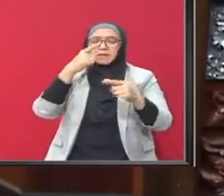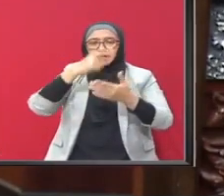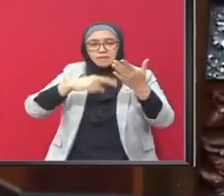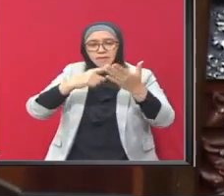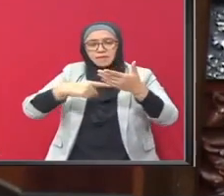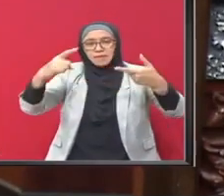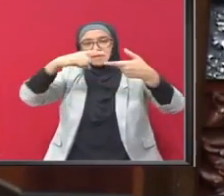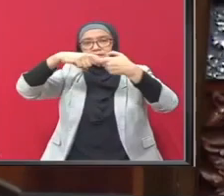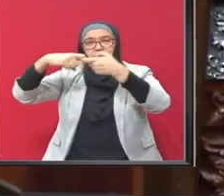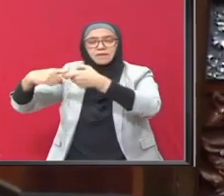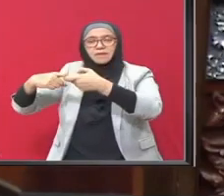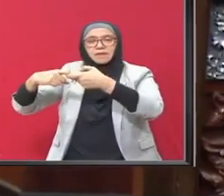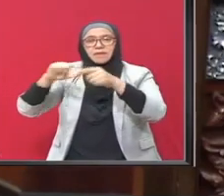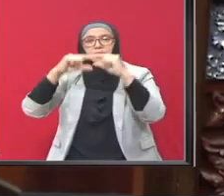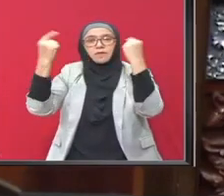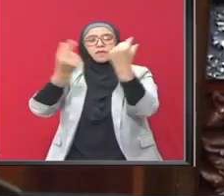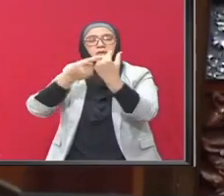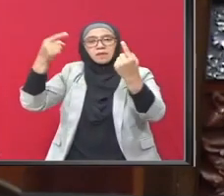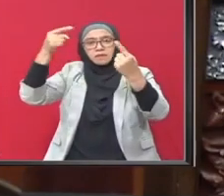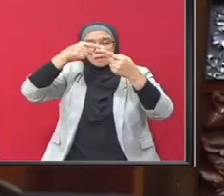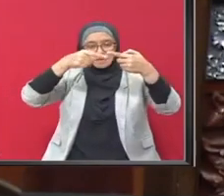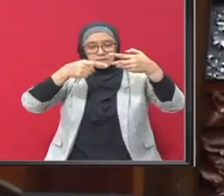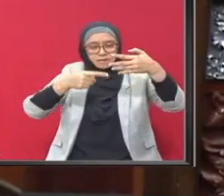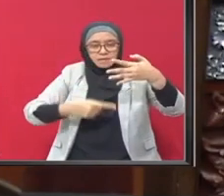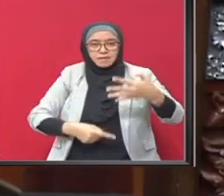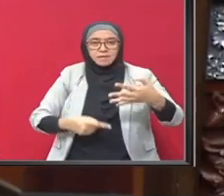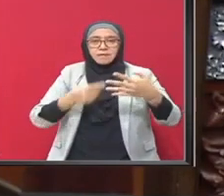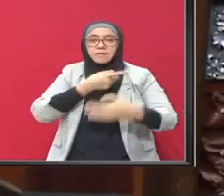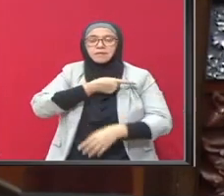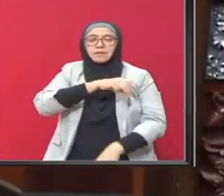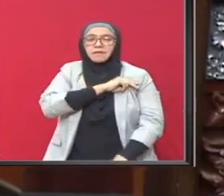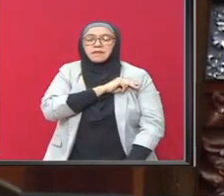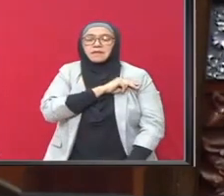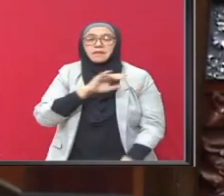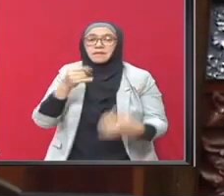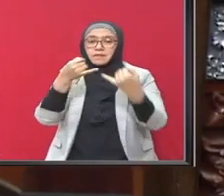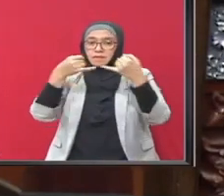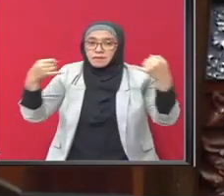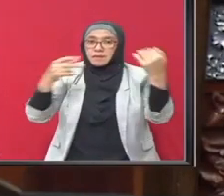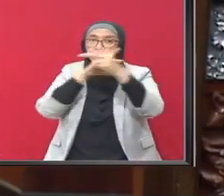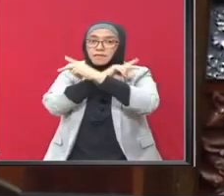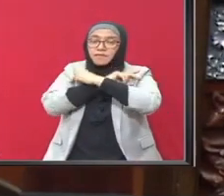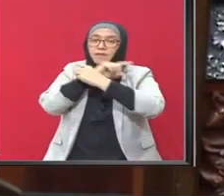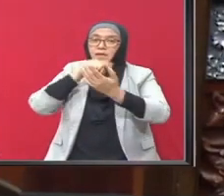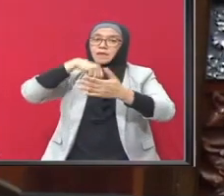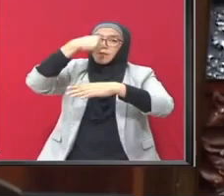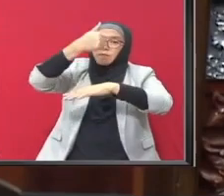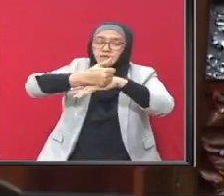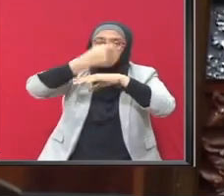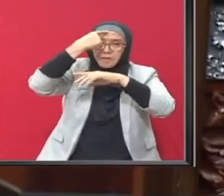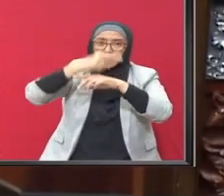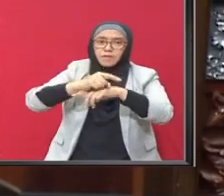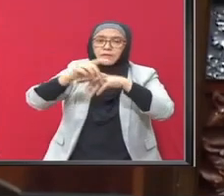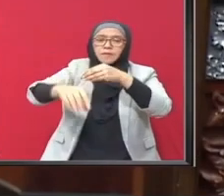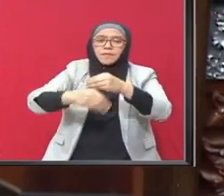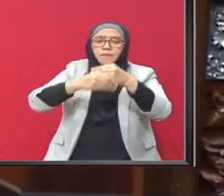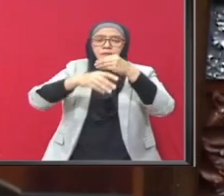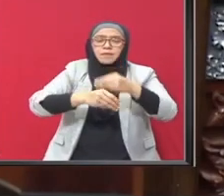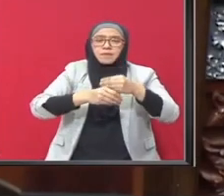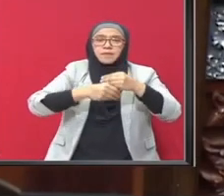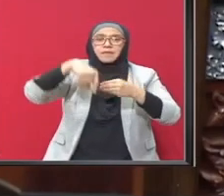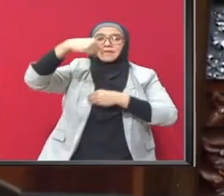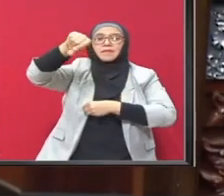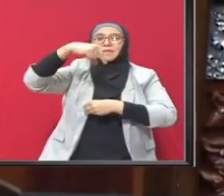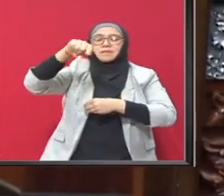tarian kasih 019 261 di Museum Nasional China uji wujudkan adalah bertujuan untuk menambah mutu